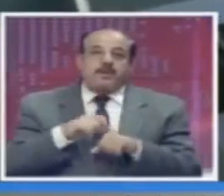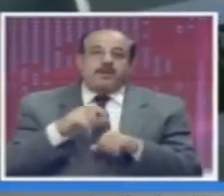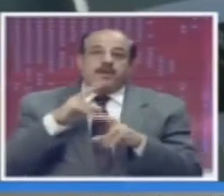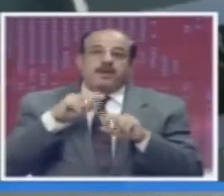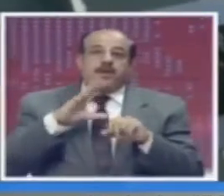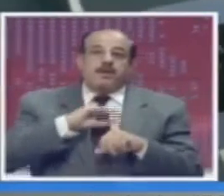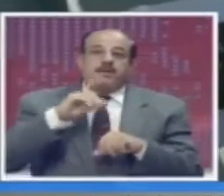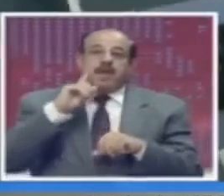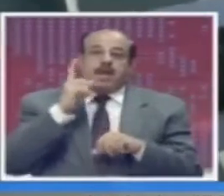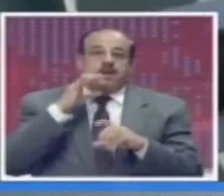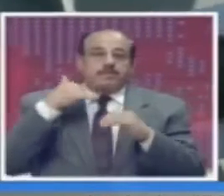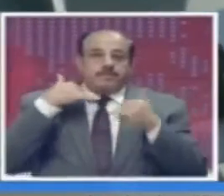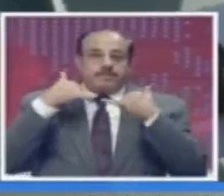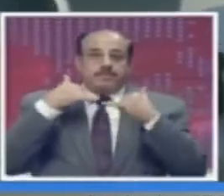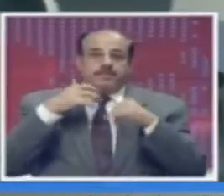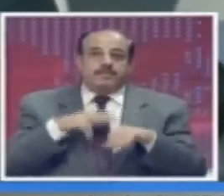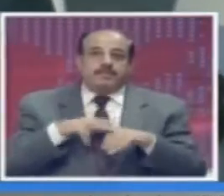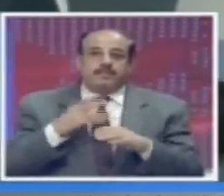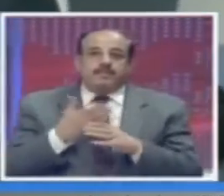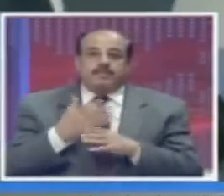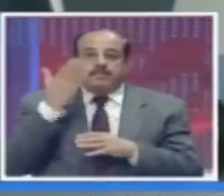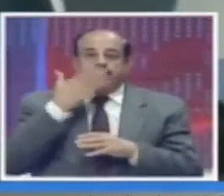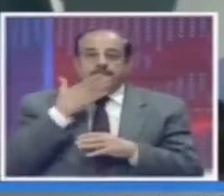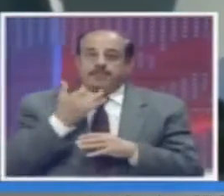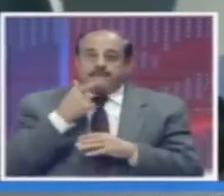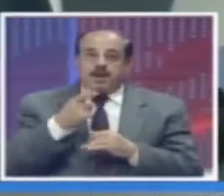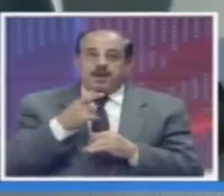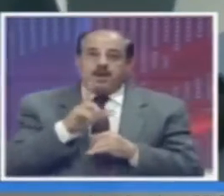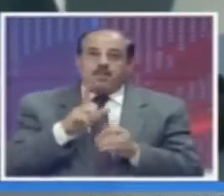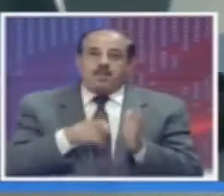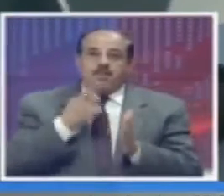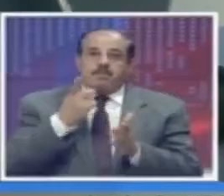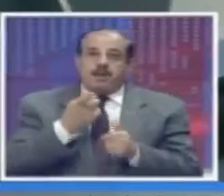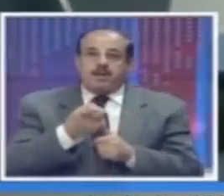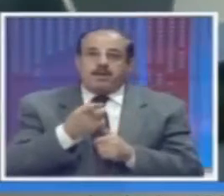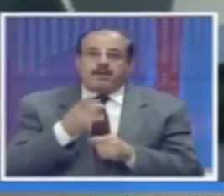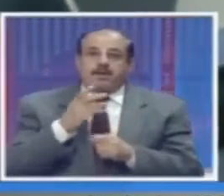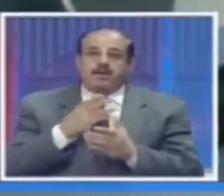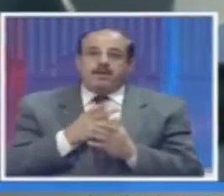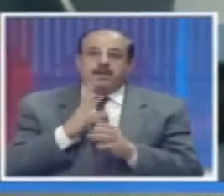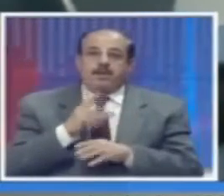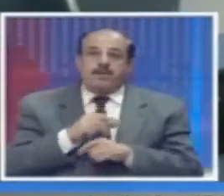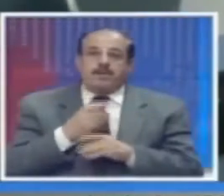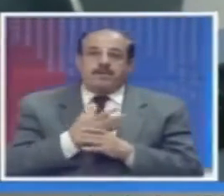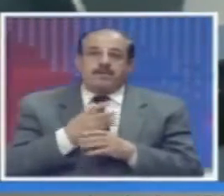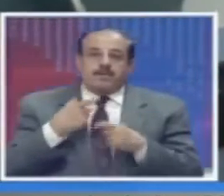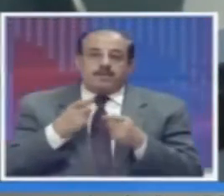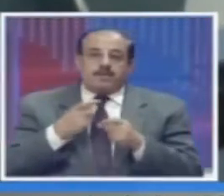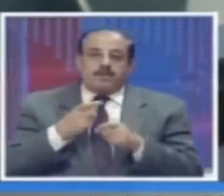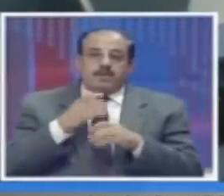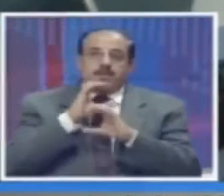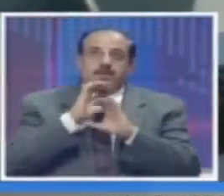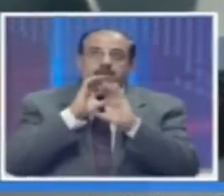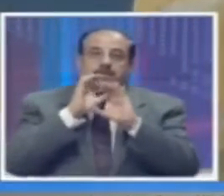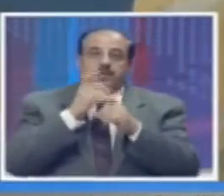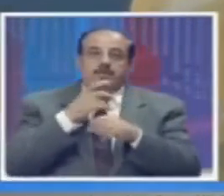متشابهة على مستوى العالم، يمكن ما فيش زيه على مستوى أفريقيا بالكامل. فبالتالي إحنا معنيين جدا إن إحنا نطور في تكنولوجيا في الفضاء